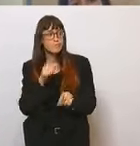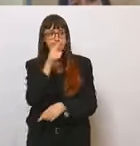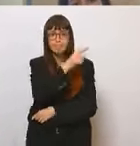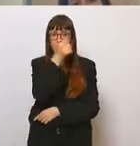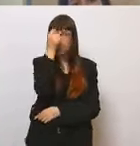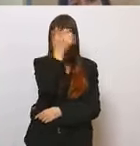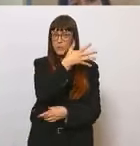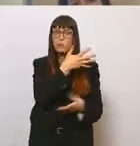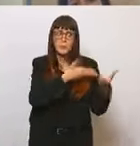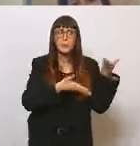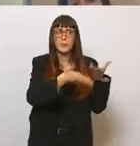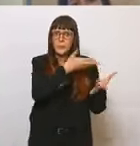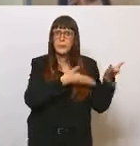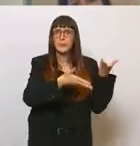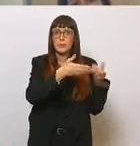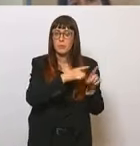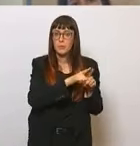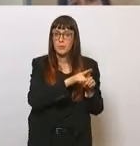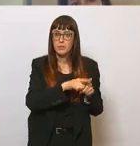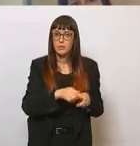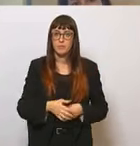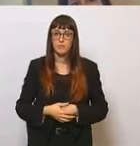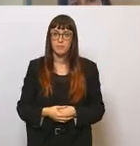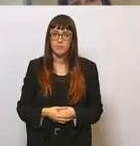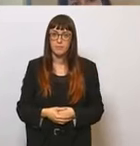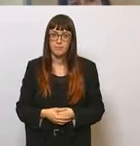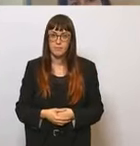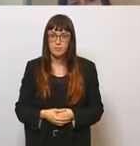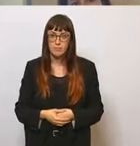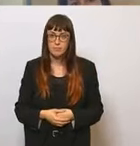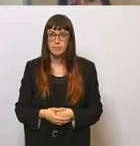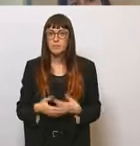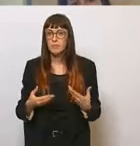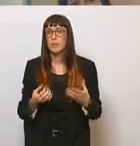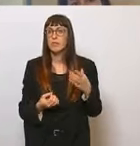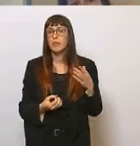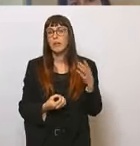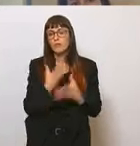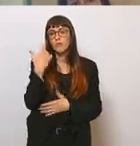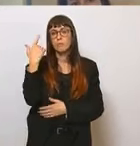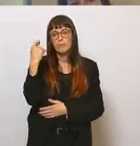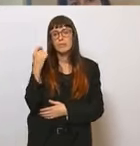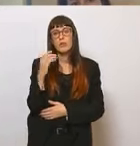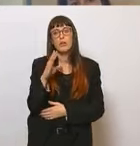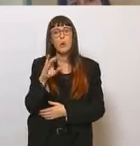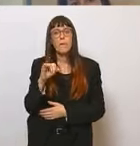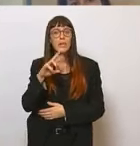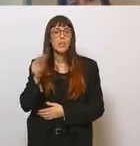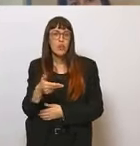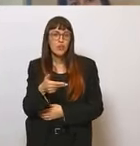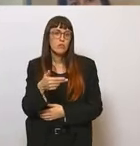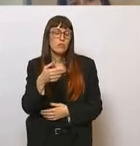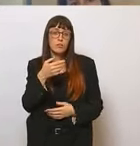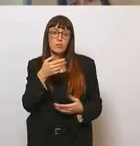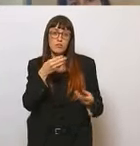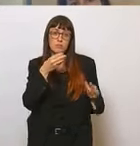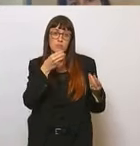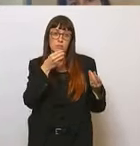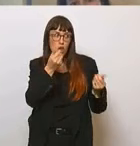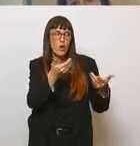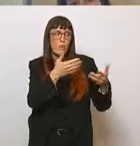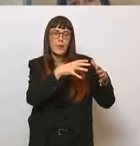pense que avec l'administration Biden aux États-Unis, nous avons eu des